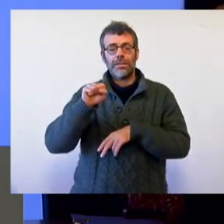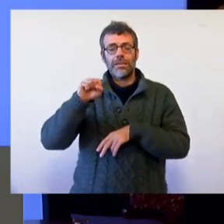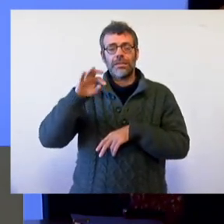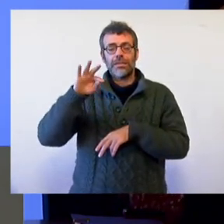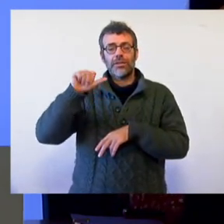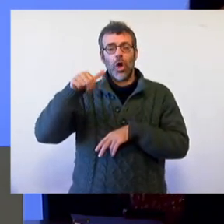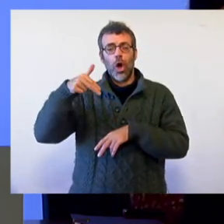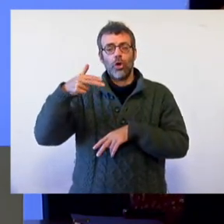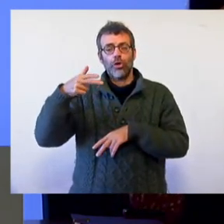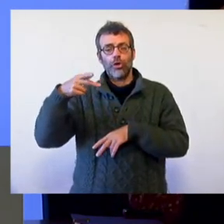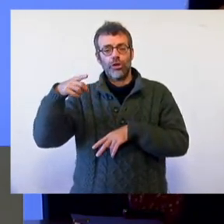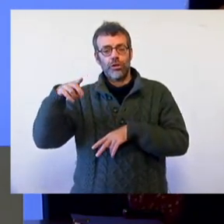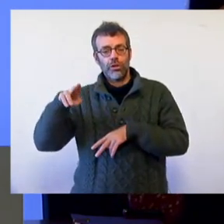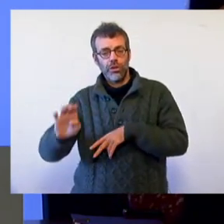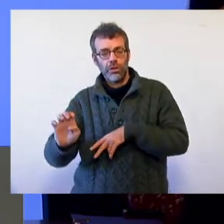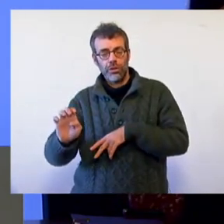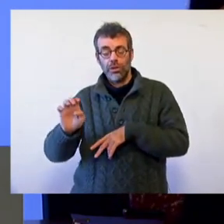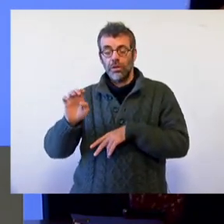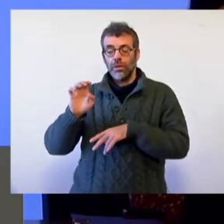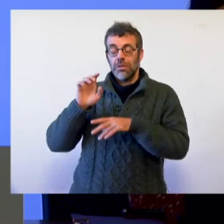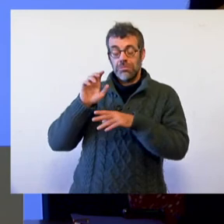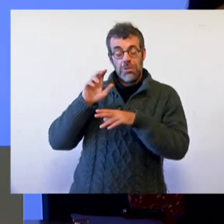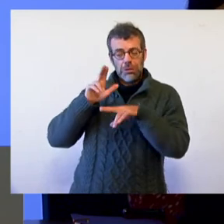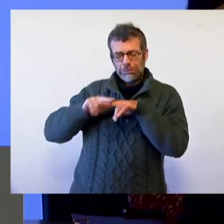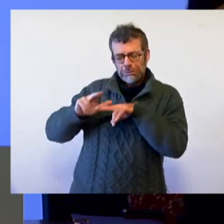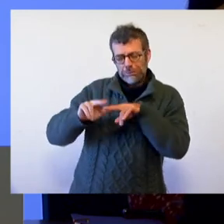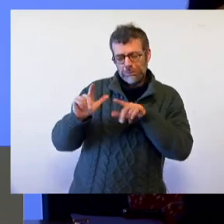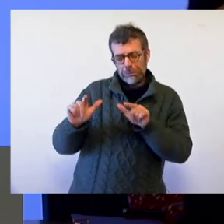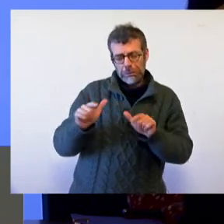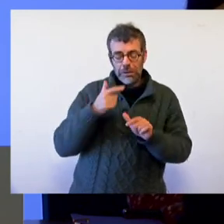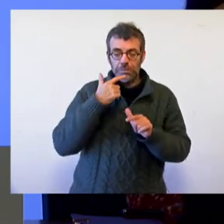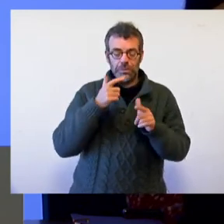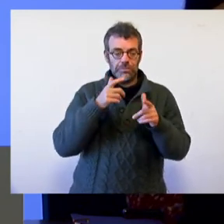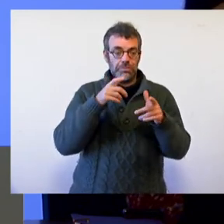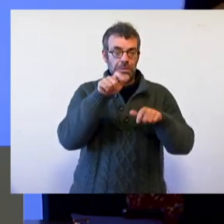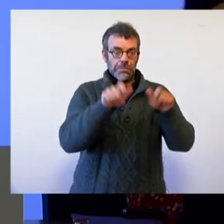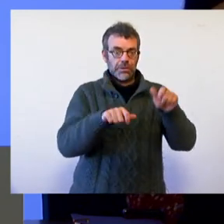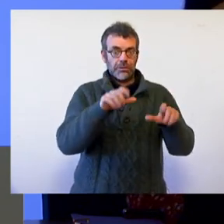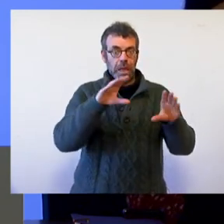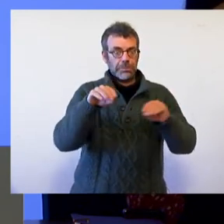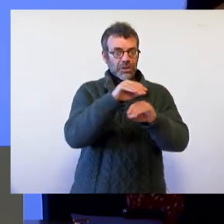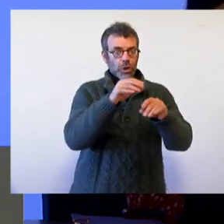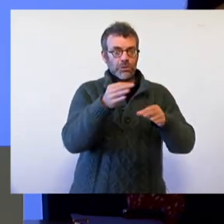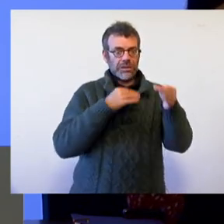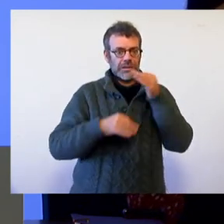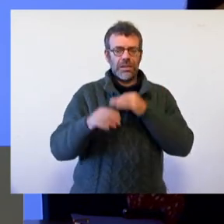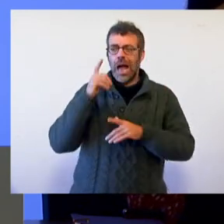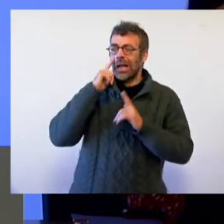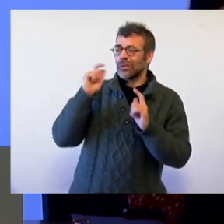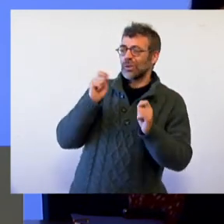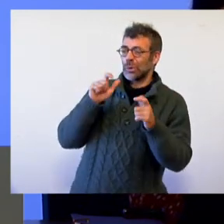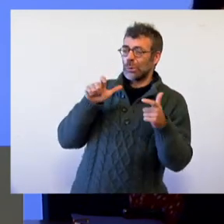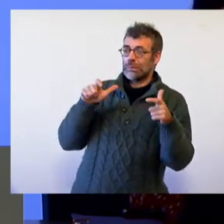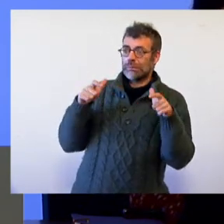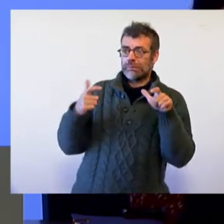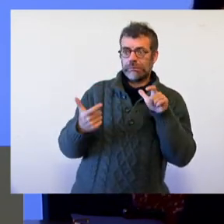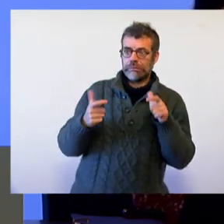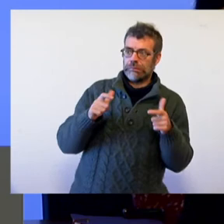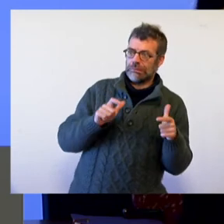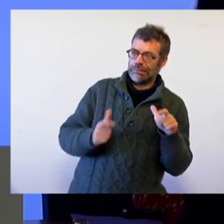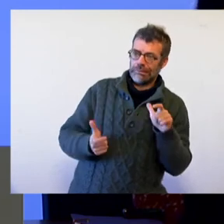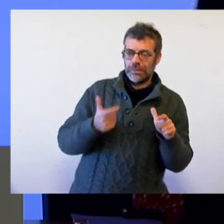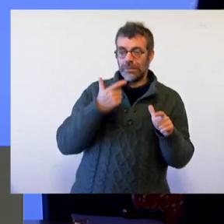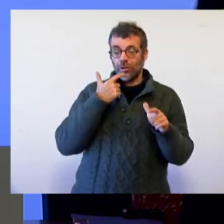ce quartier, dont parfois les habitants nous disent « on sent que ça bascule, aidez-nous », et bien là, nous apportons des réponses. Merci beaucoup de vos